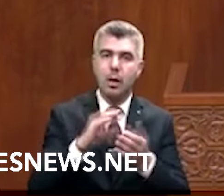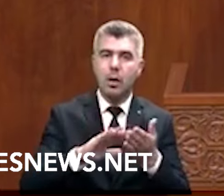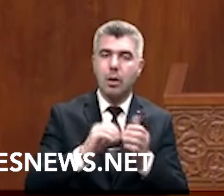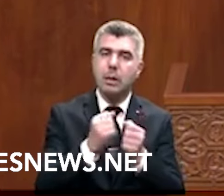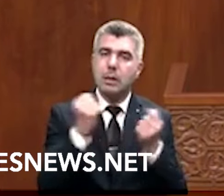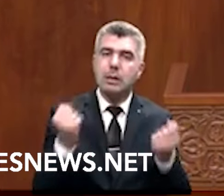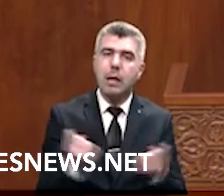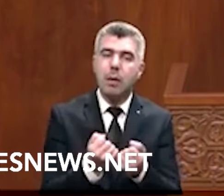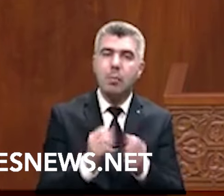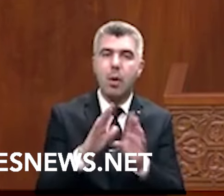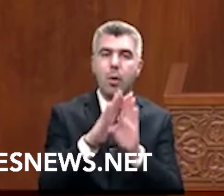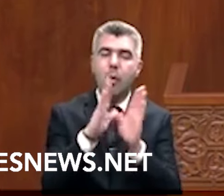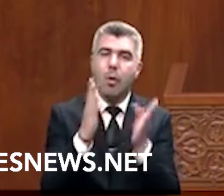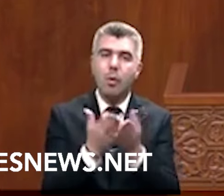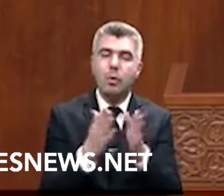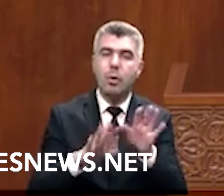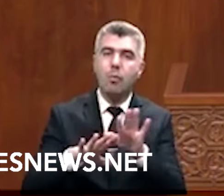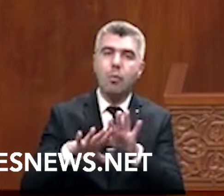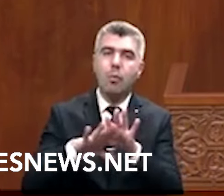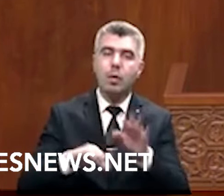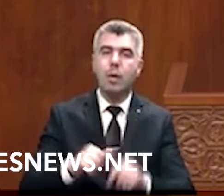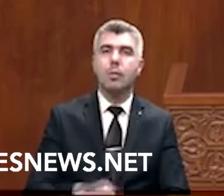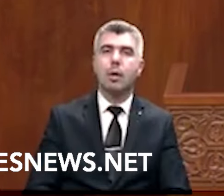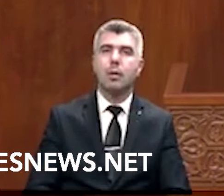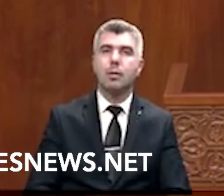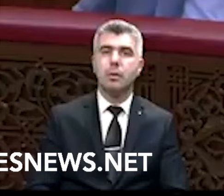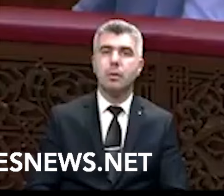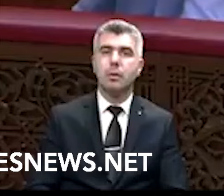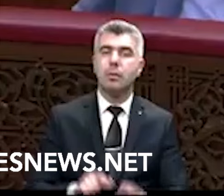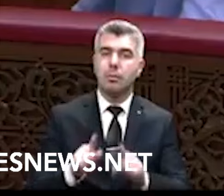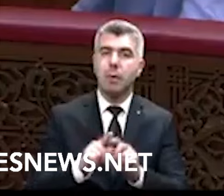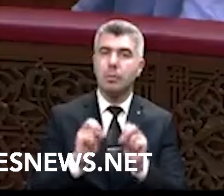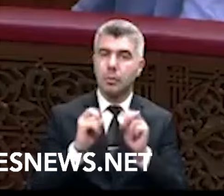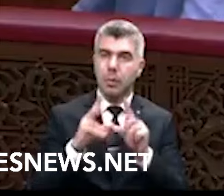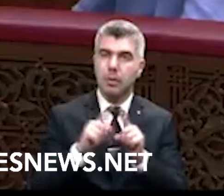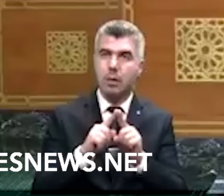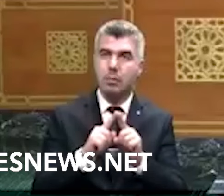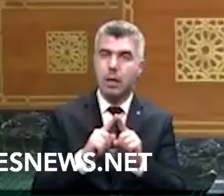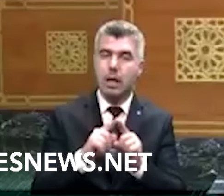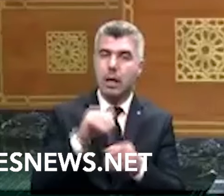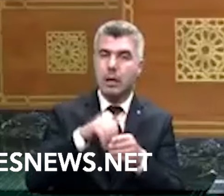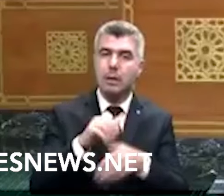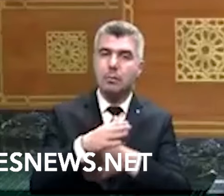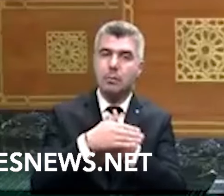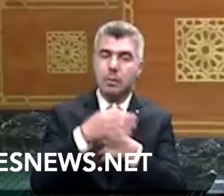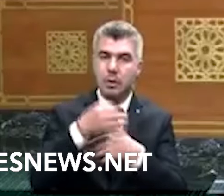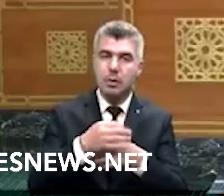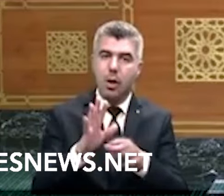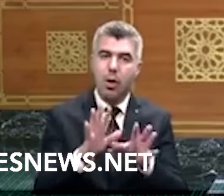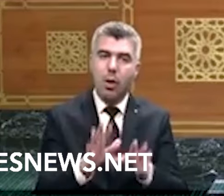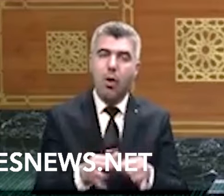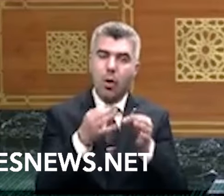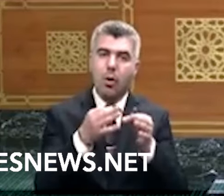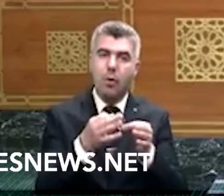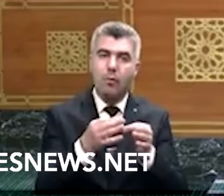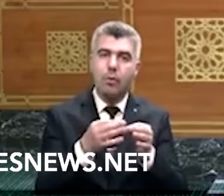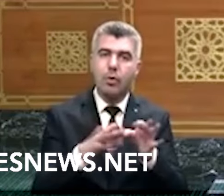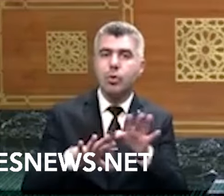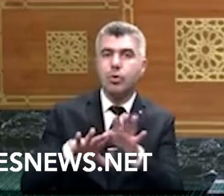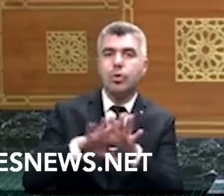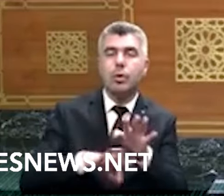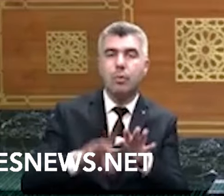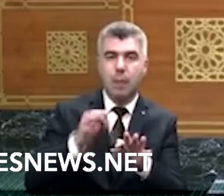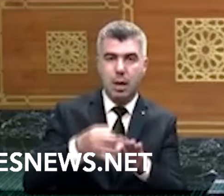المندمجه لكل مكونات المجتمع ونحن اذ نتمن عاليا في فريق التجمع الوطني الاحرار مخرجات الحوار الاجتماعي